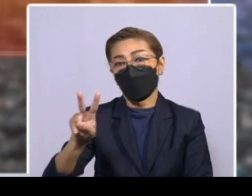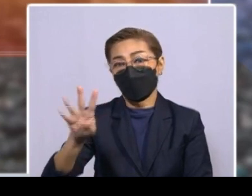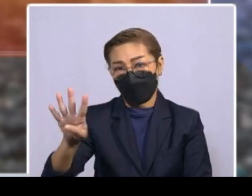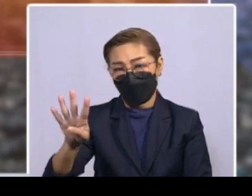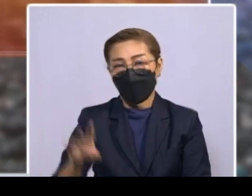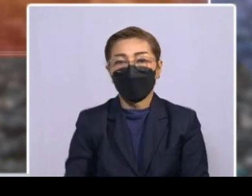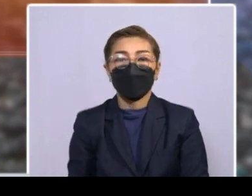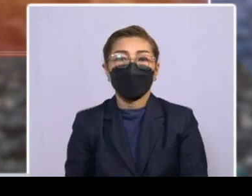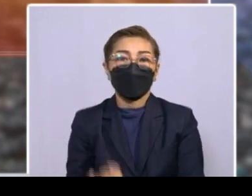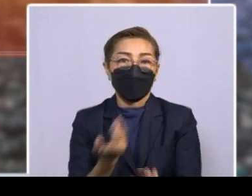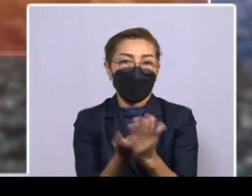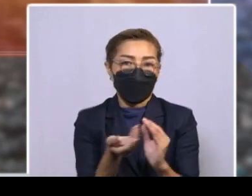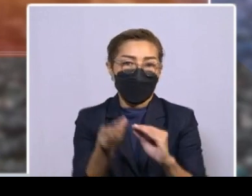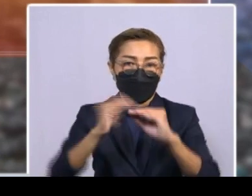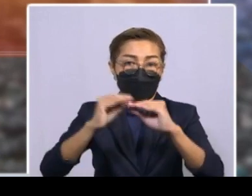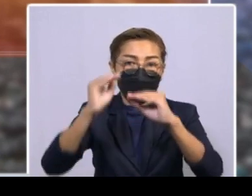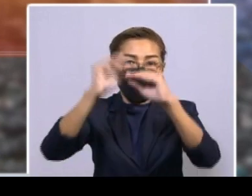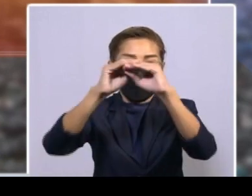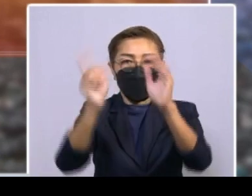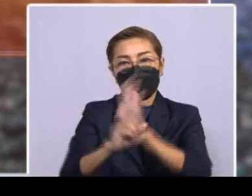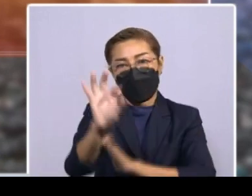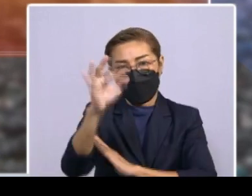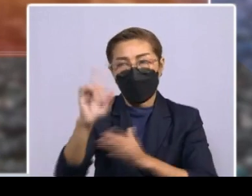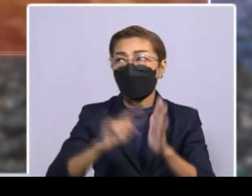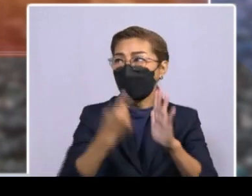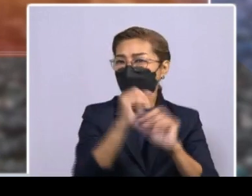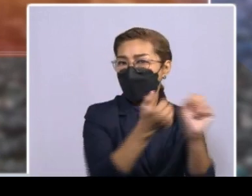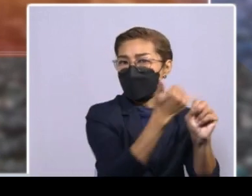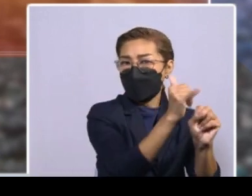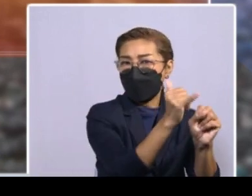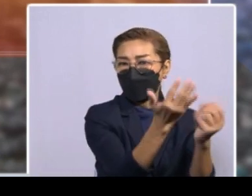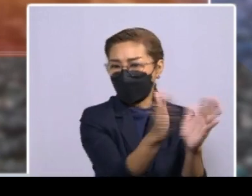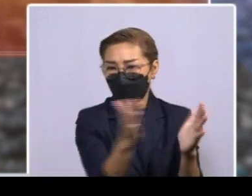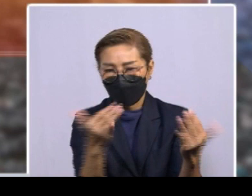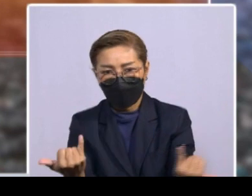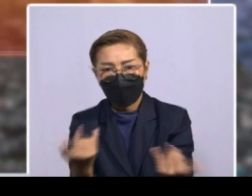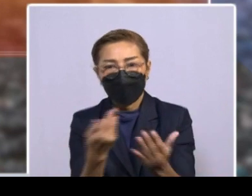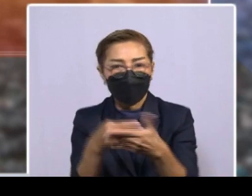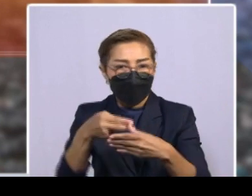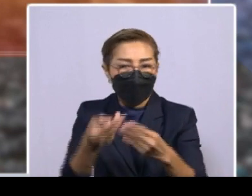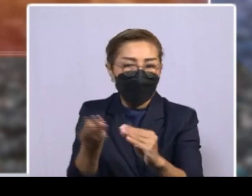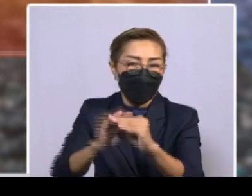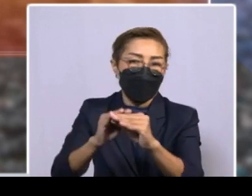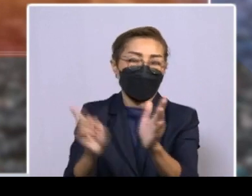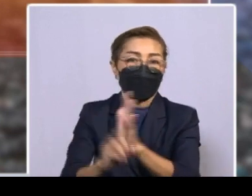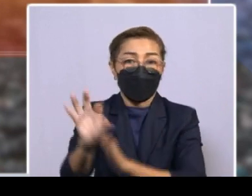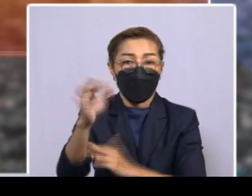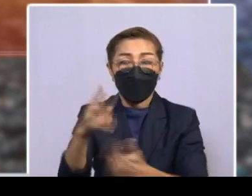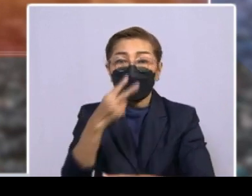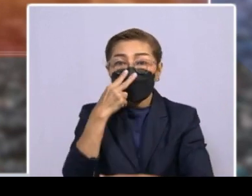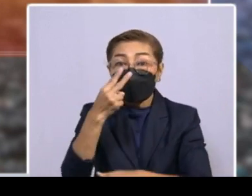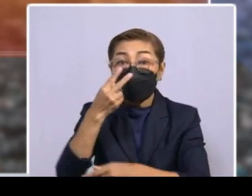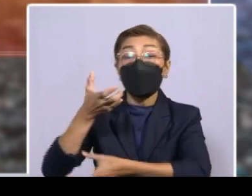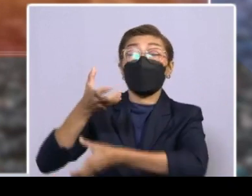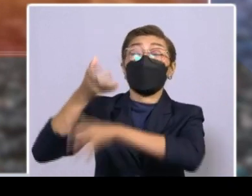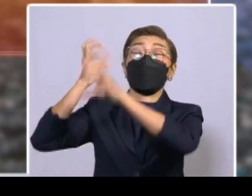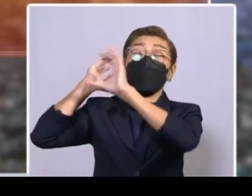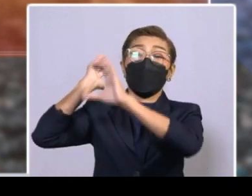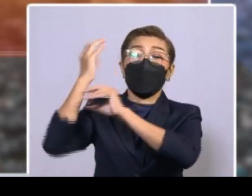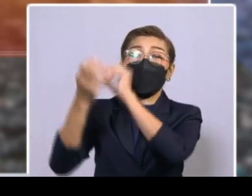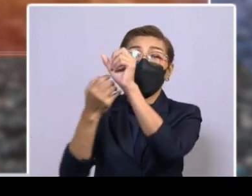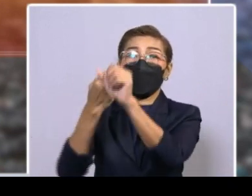นับว่าขึ้นมาเป็นรอบที่ 9แล้วนะคะตลาดปีใหม่ส่วนราคาน้ำมันไทยสูงสุดหากว่าเรามองย้อนกลับไปดู